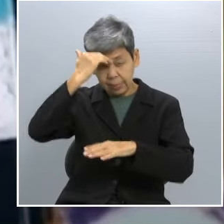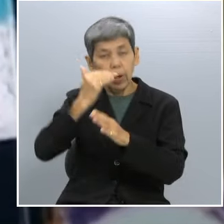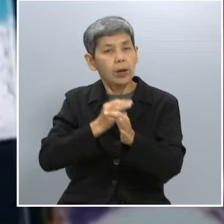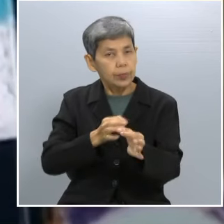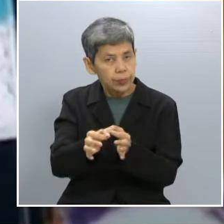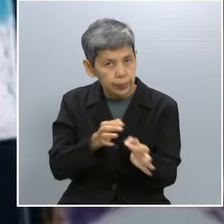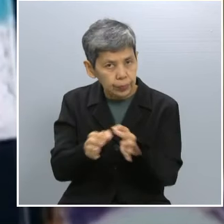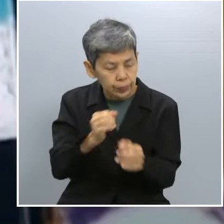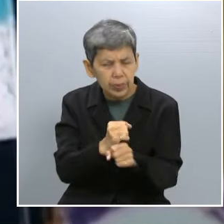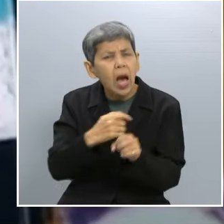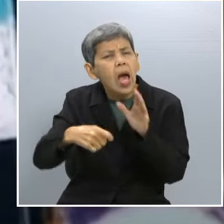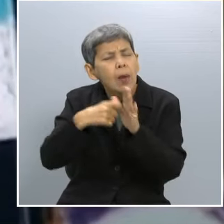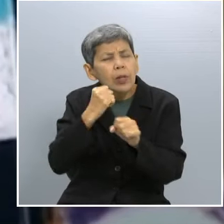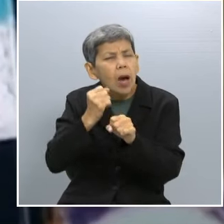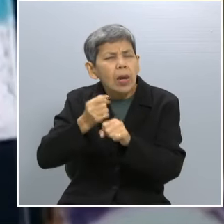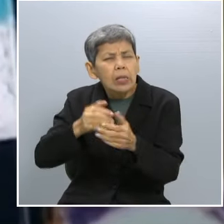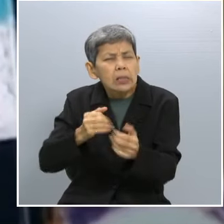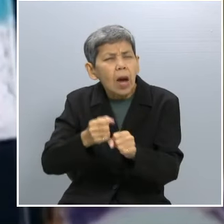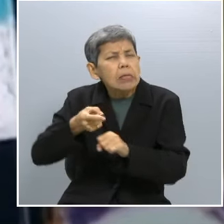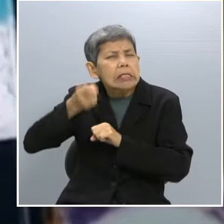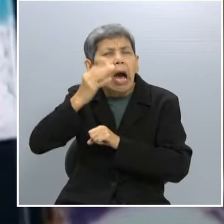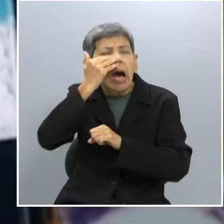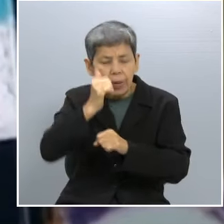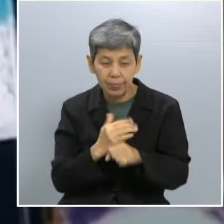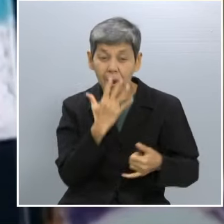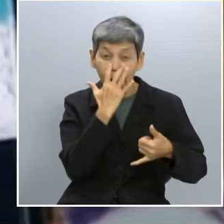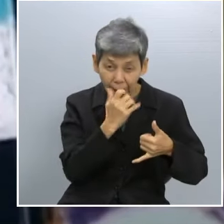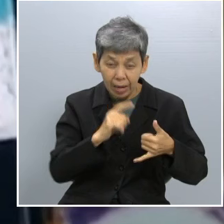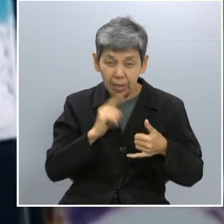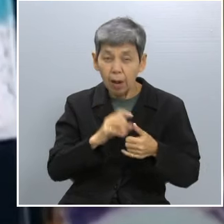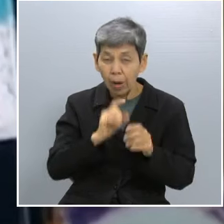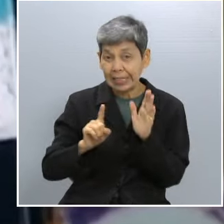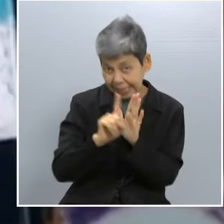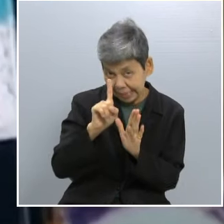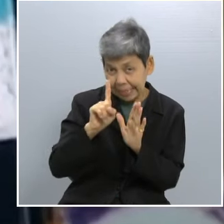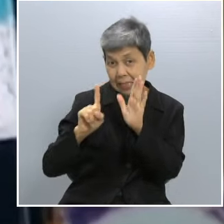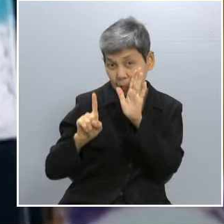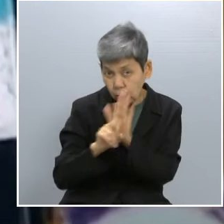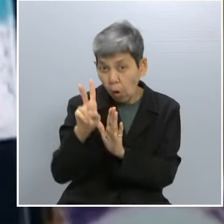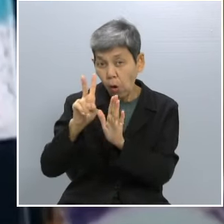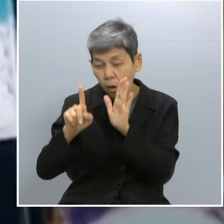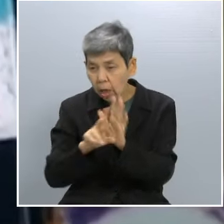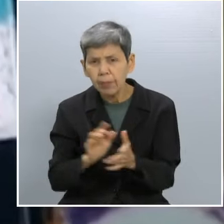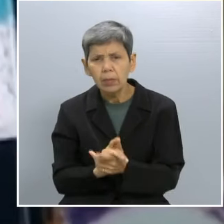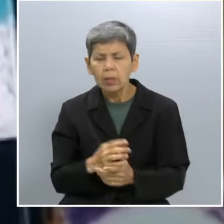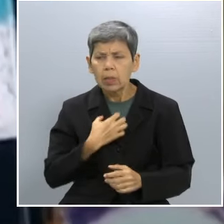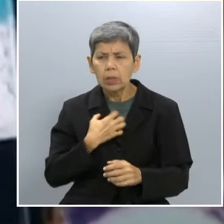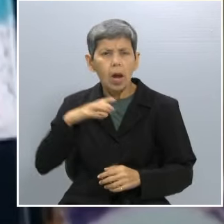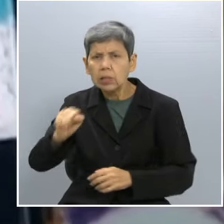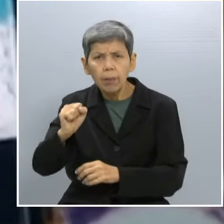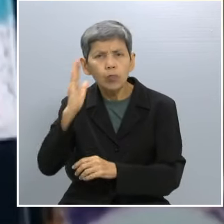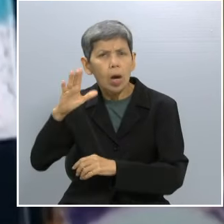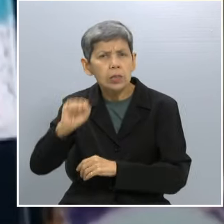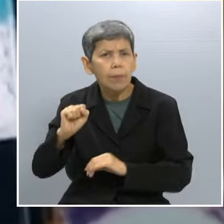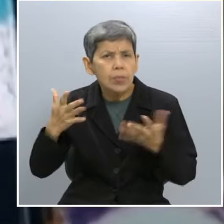ด้วยนะคะว่าสาเหตุที่ล่าดช้าก็เพราะว่าผู้เสียหายแจ้งความทั้งที่ 1ทั้งที่ 2ไม่ประสงค์จะดำเนินคดีกับอดีต